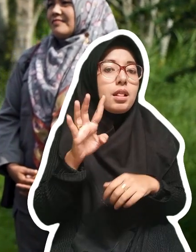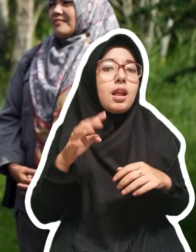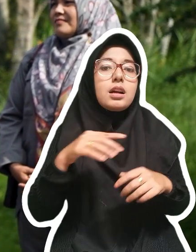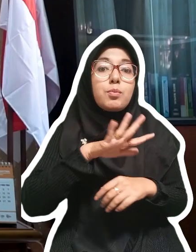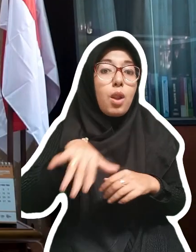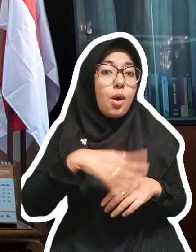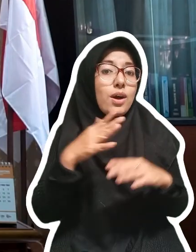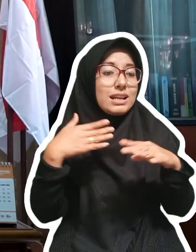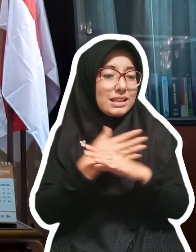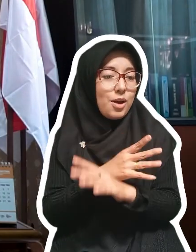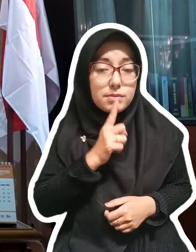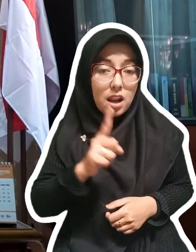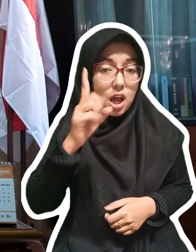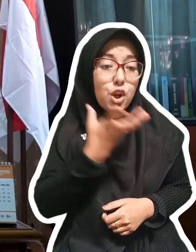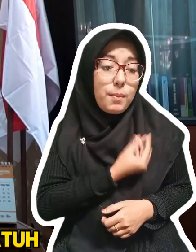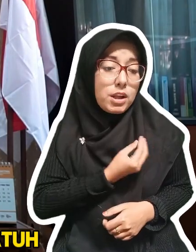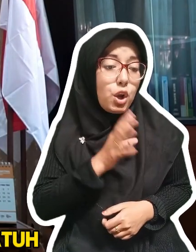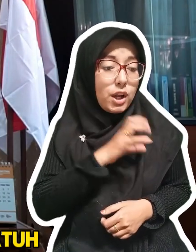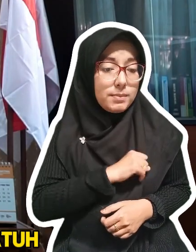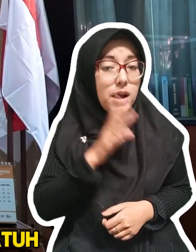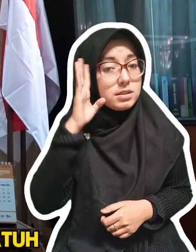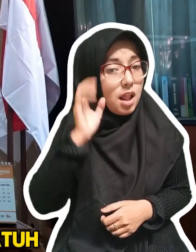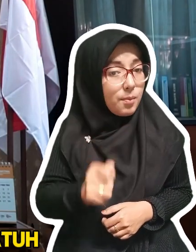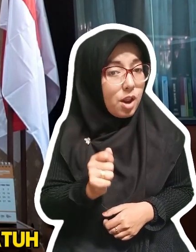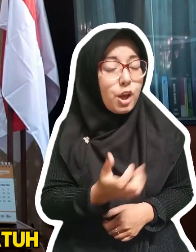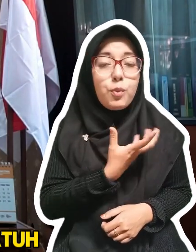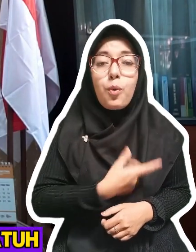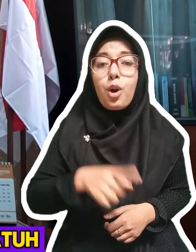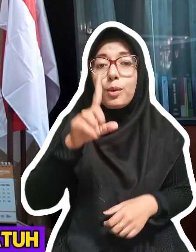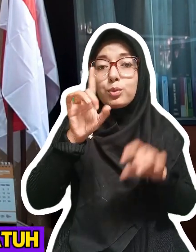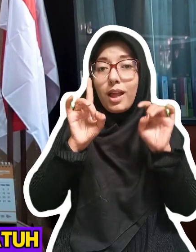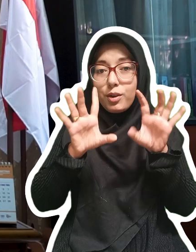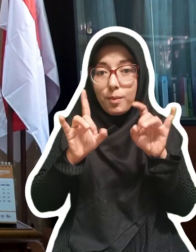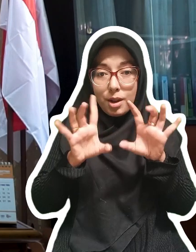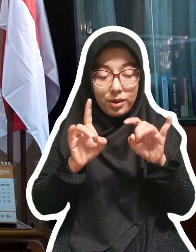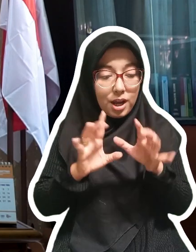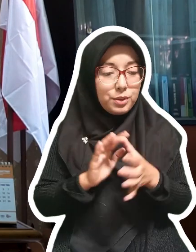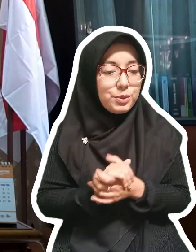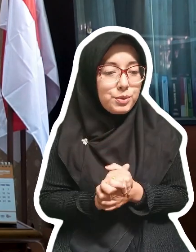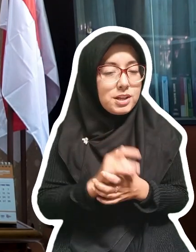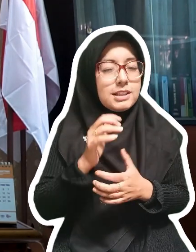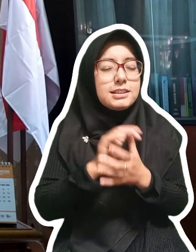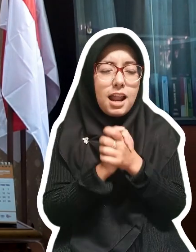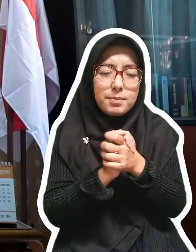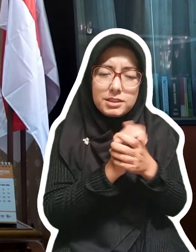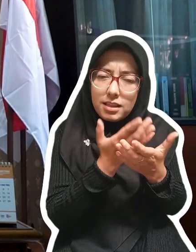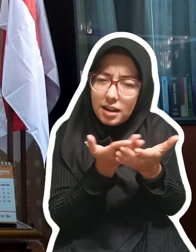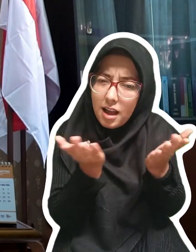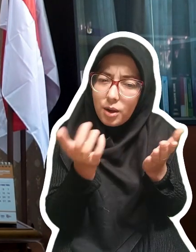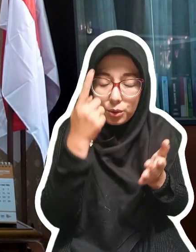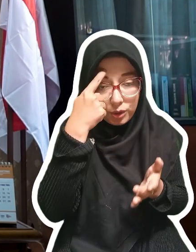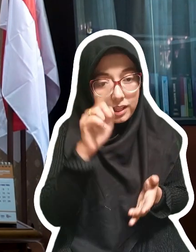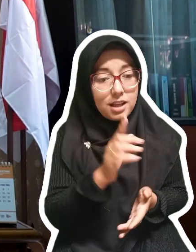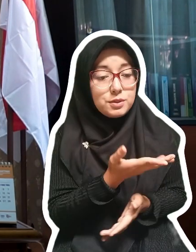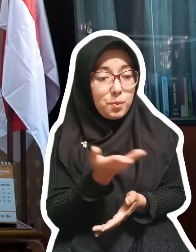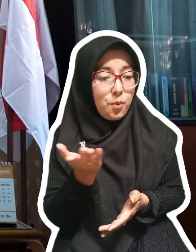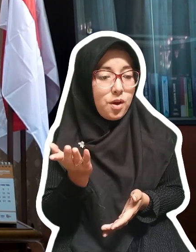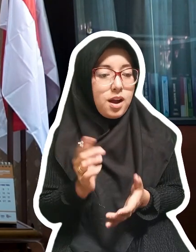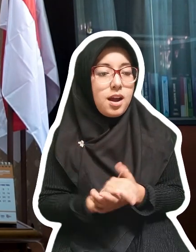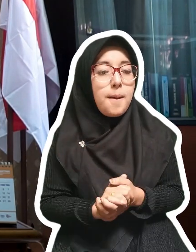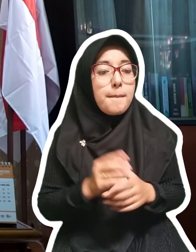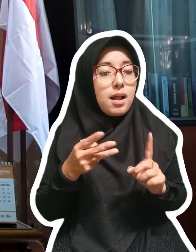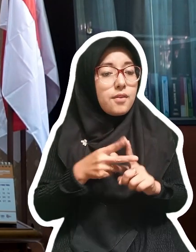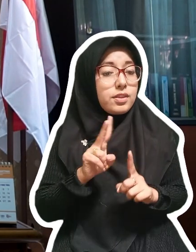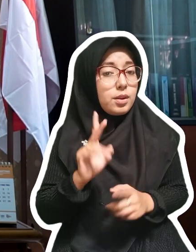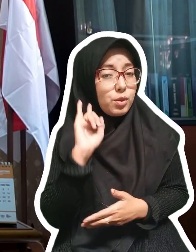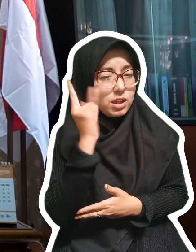Riau. Bismillahirrahmanirrahim. Assalamualaikum warahmatullahi wabarakatuh. Salam sejahtera untuk kita semua. Balai Veteriner